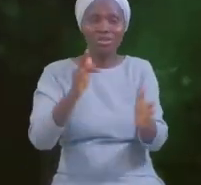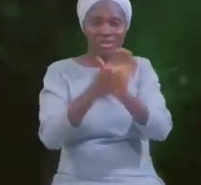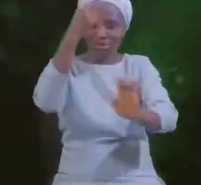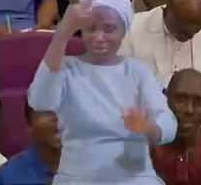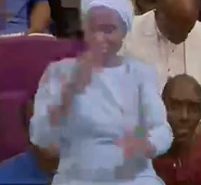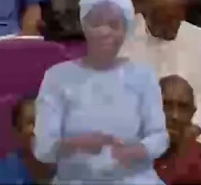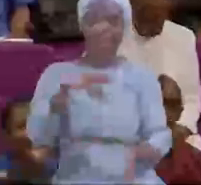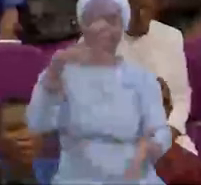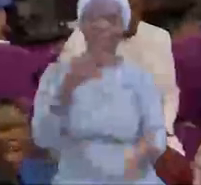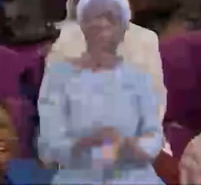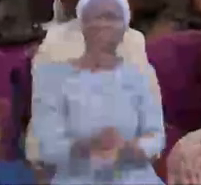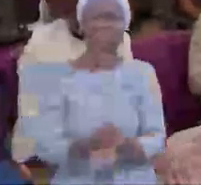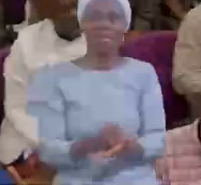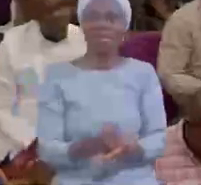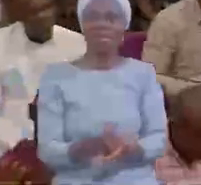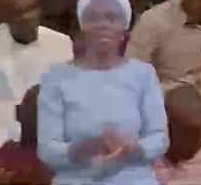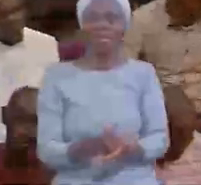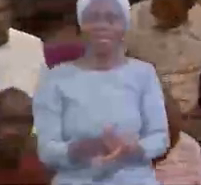Jésus-Christ.